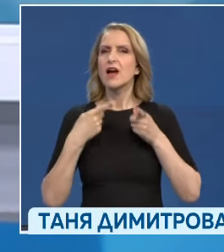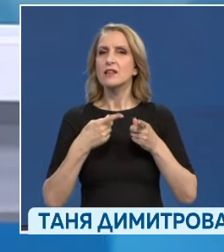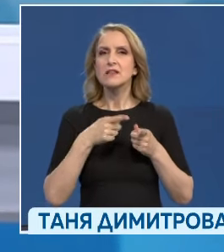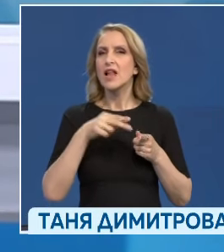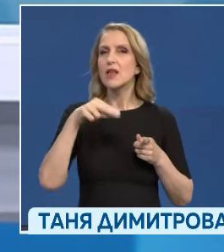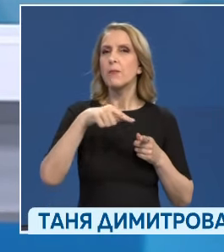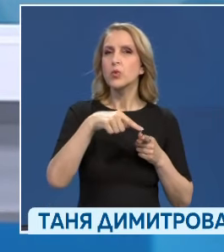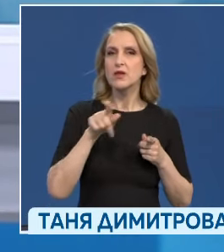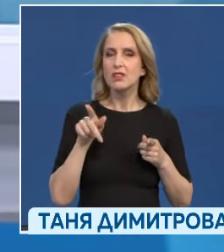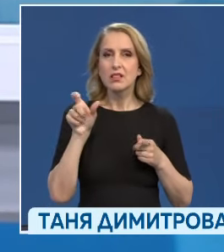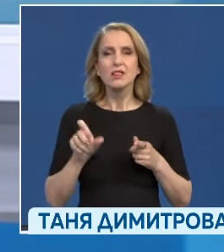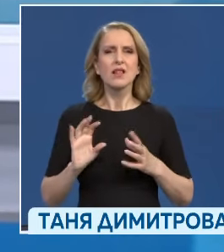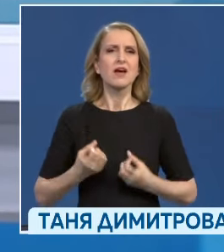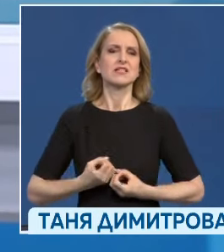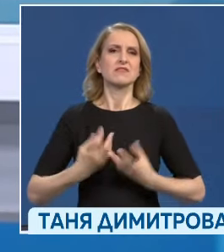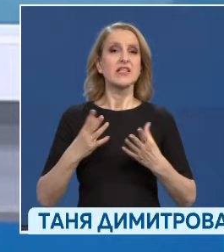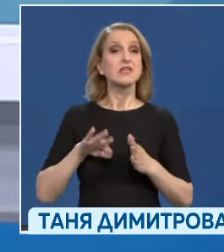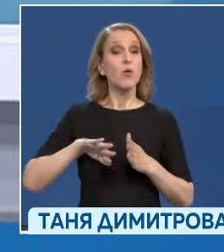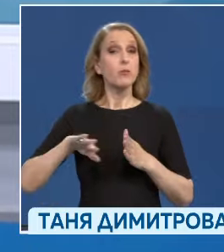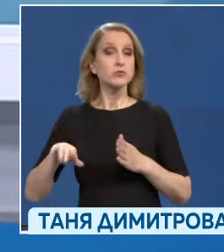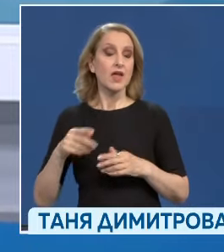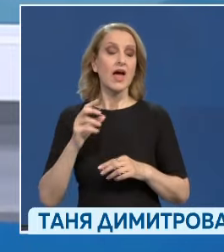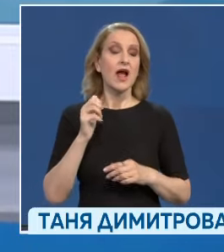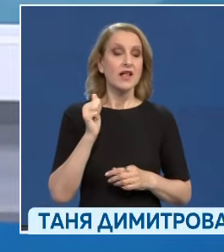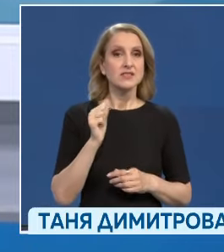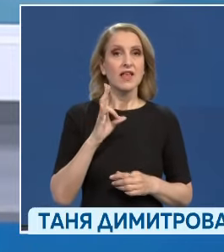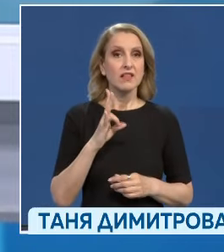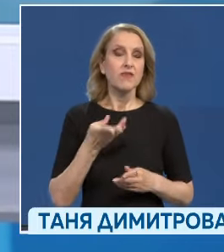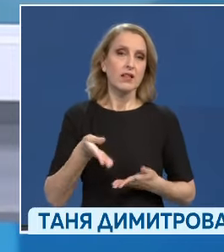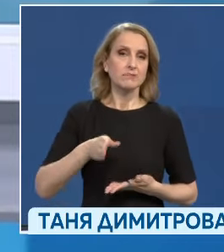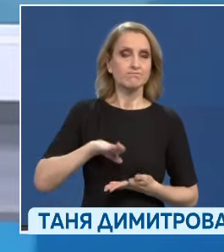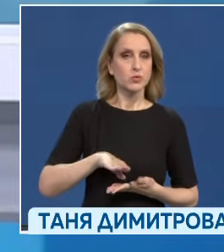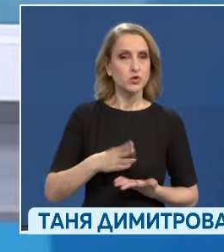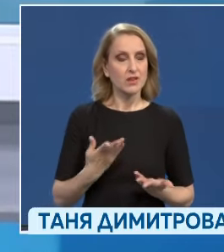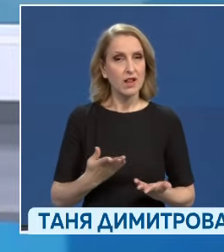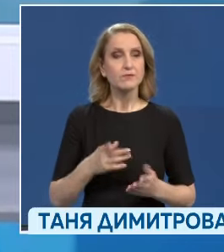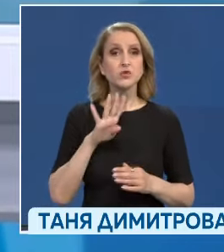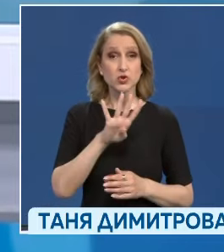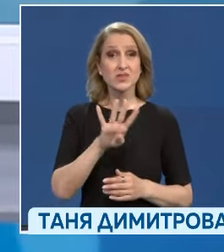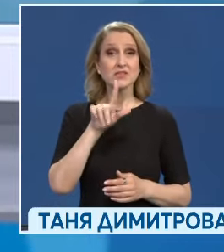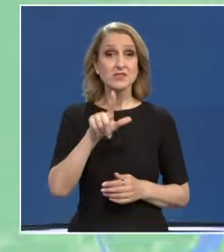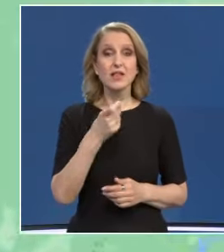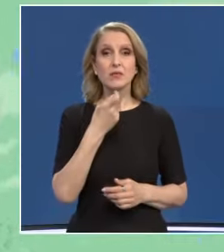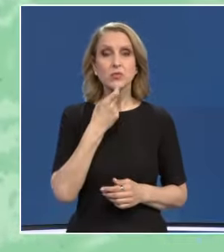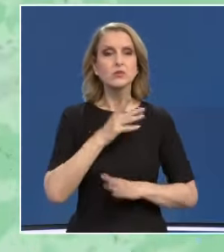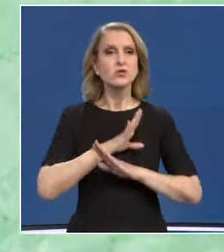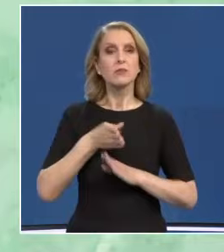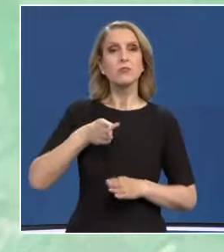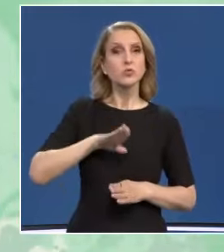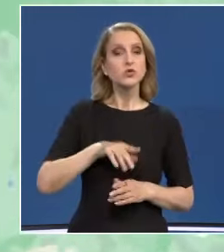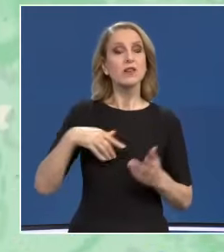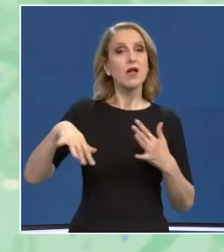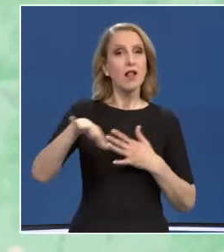Путин и най-известният опозиционер в Русия Алексей Навални е починал. 47-годишният Навални е издъхнал в